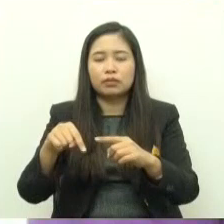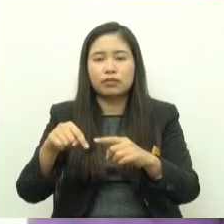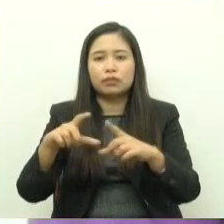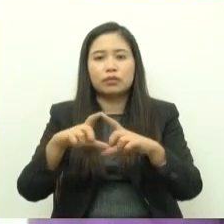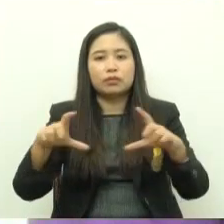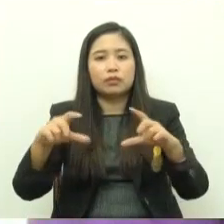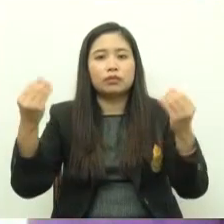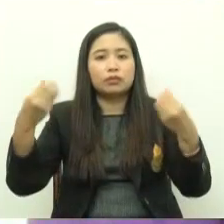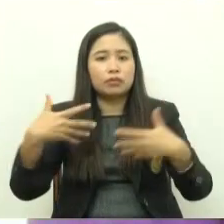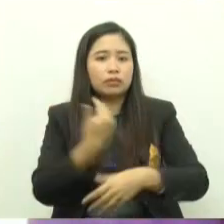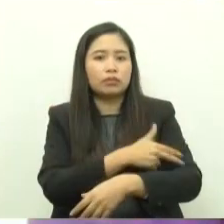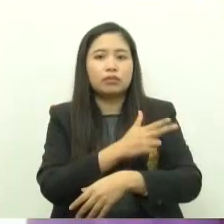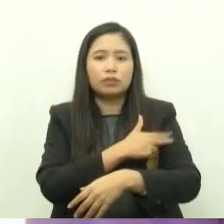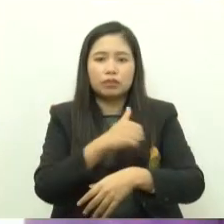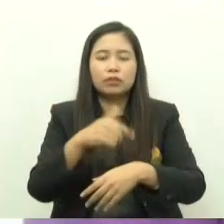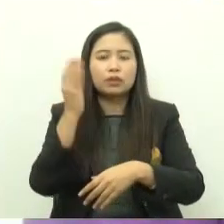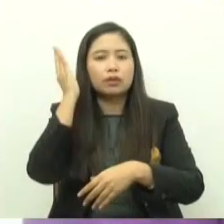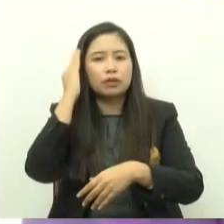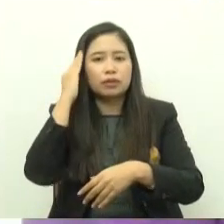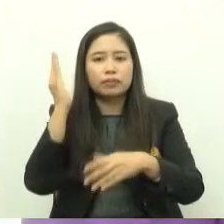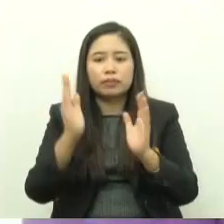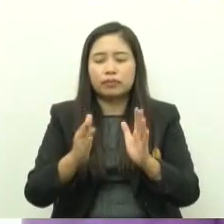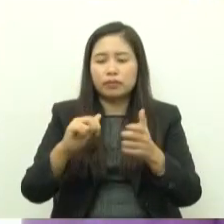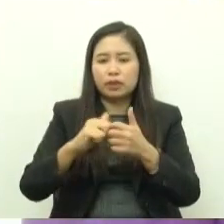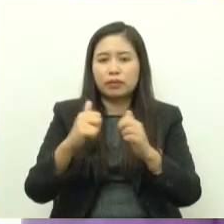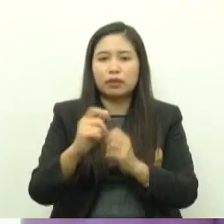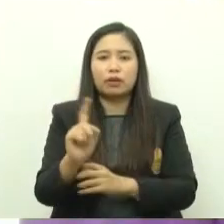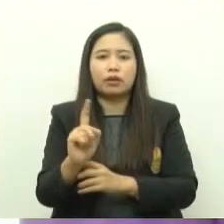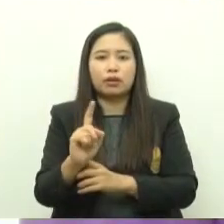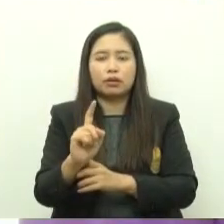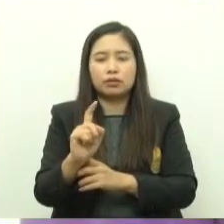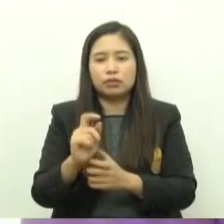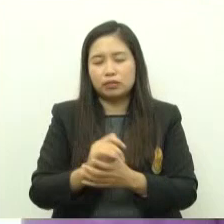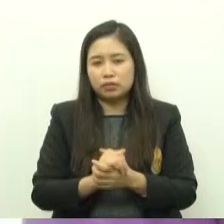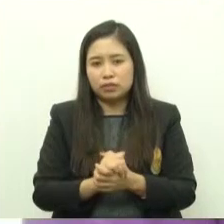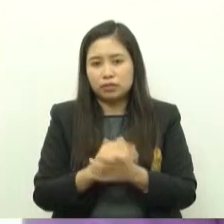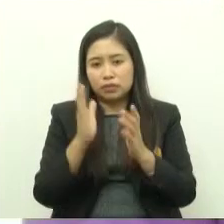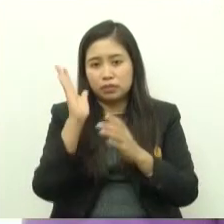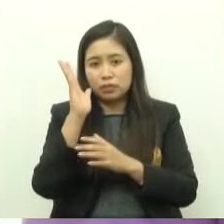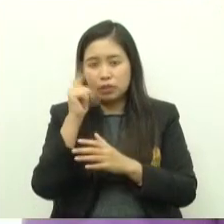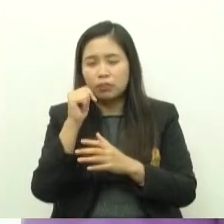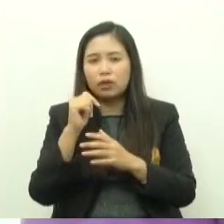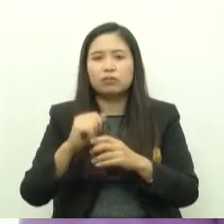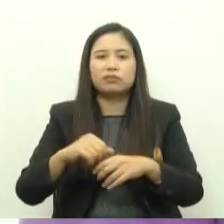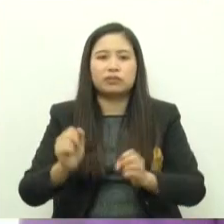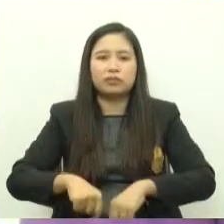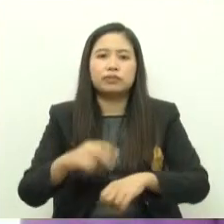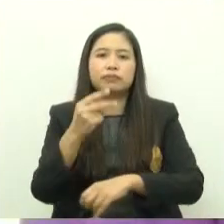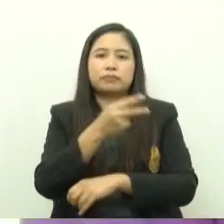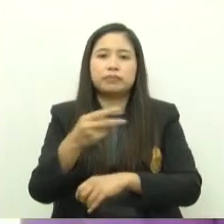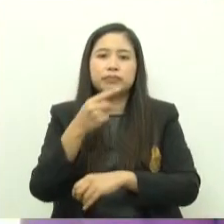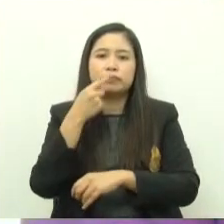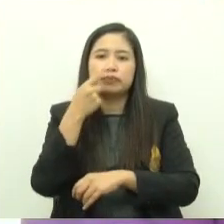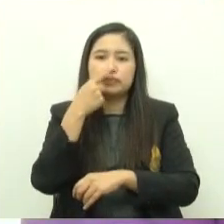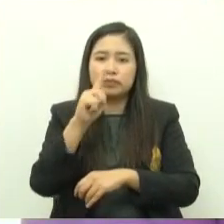หมอได้ได้รับทราบนะก็คือปัญหาที่พบก็คือว่าอ่าผู้ปกครองเนี่ยไม่สามารถที่จะใช้ภาษากลางภาษา